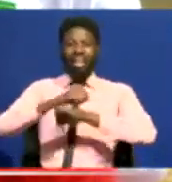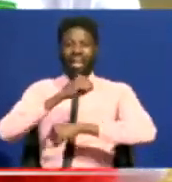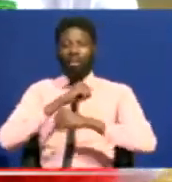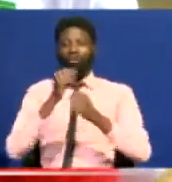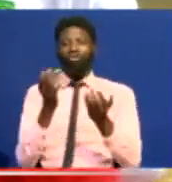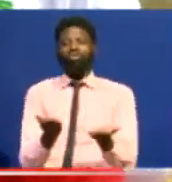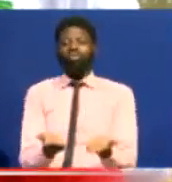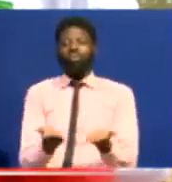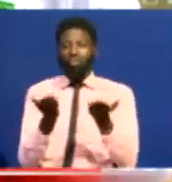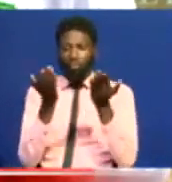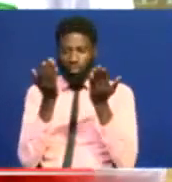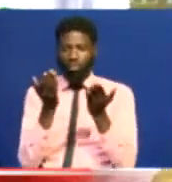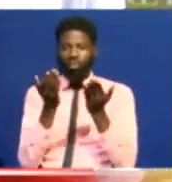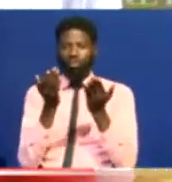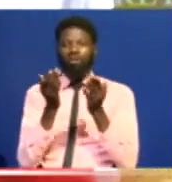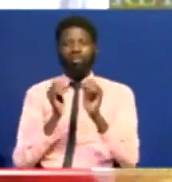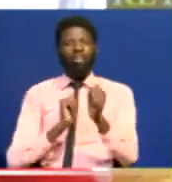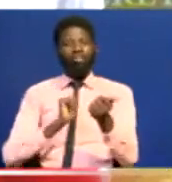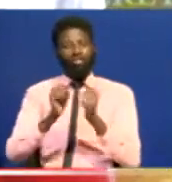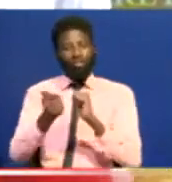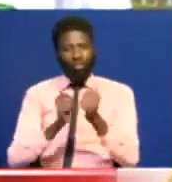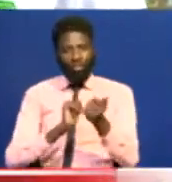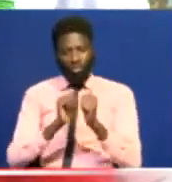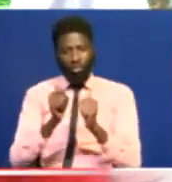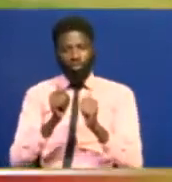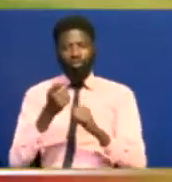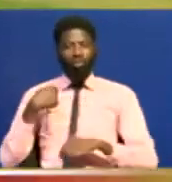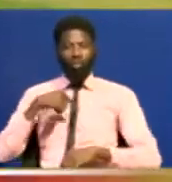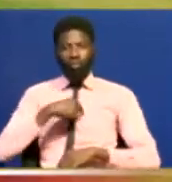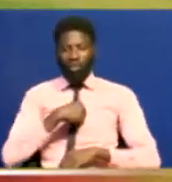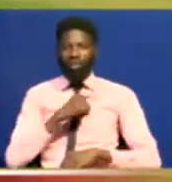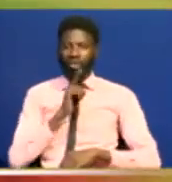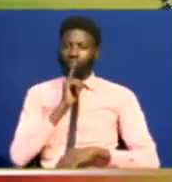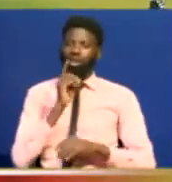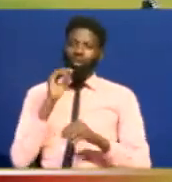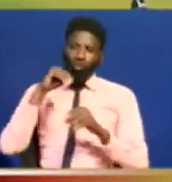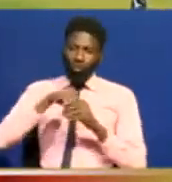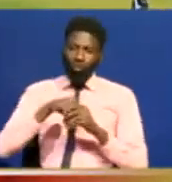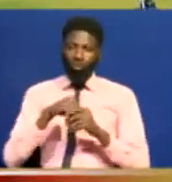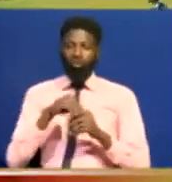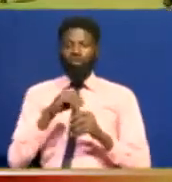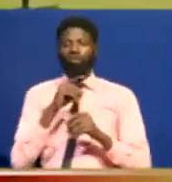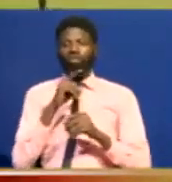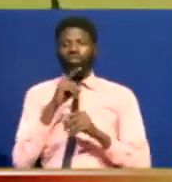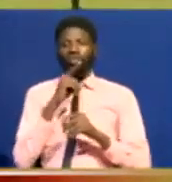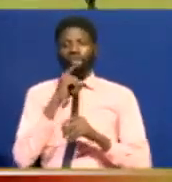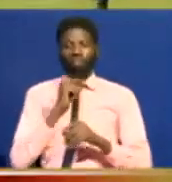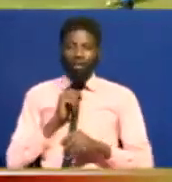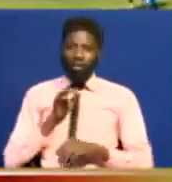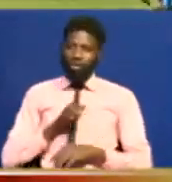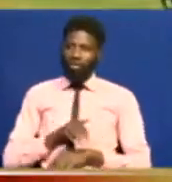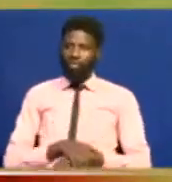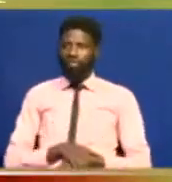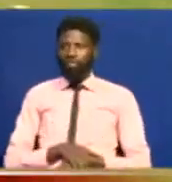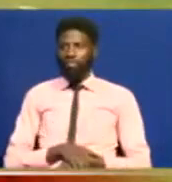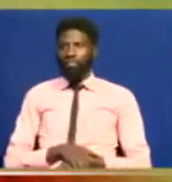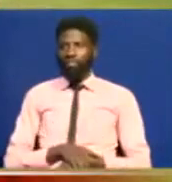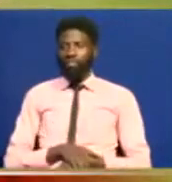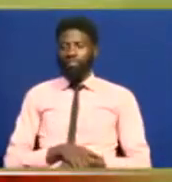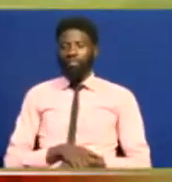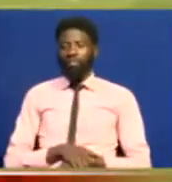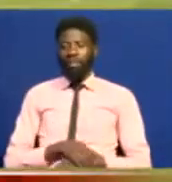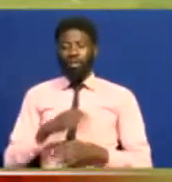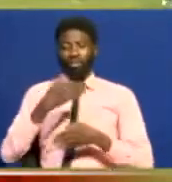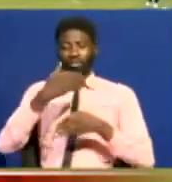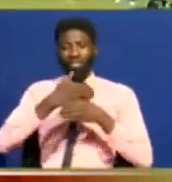na vijana wetu wa kike wanahusika. Usawa huo ni muhimu zaidi. Kwa upande mwingine, timu ya Busia Combined ilishinda Harambee Junior Stars mabao